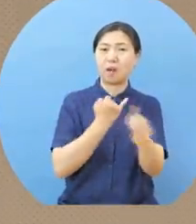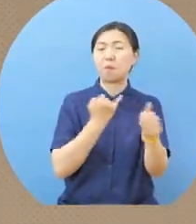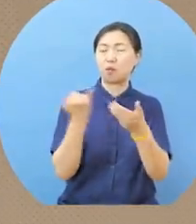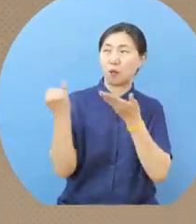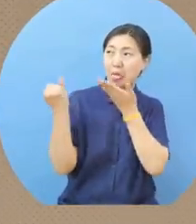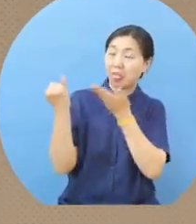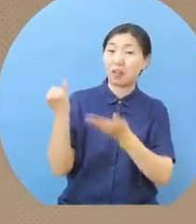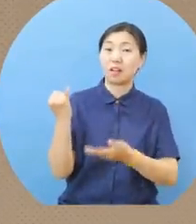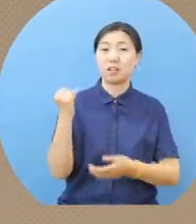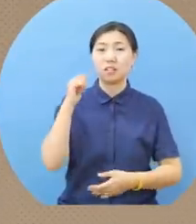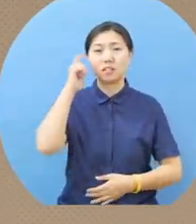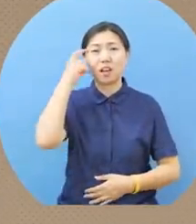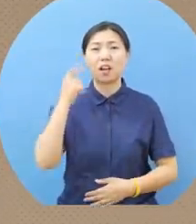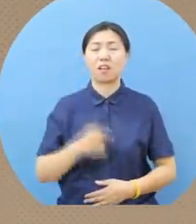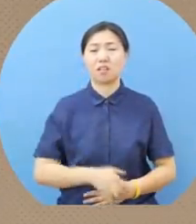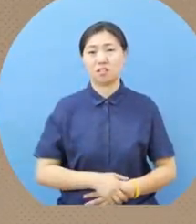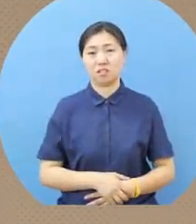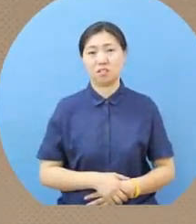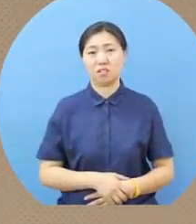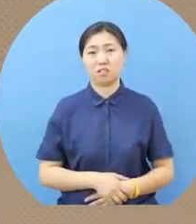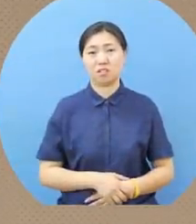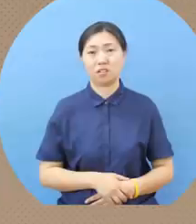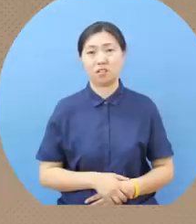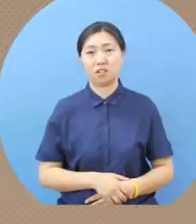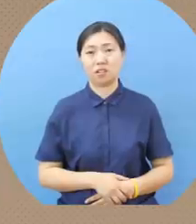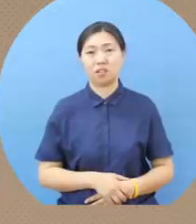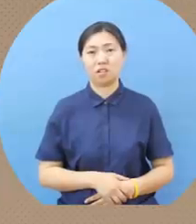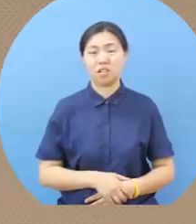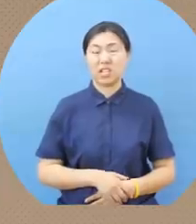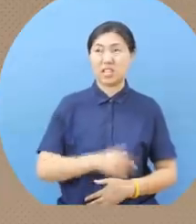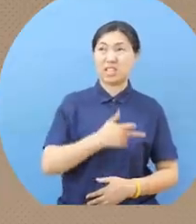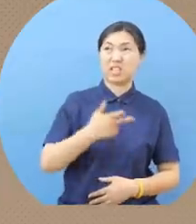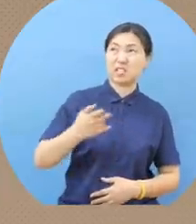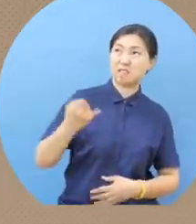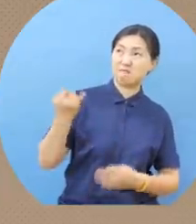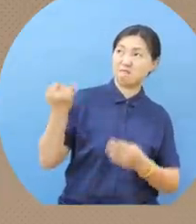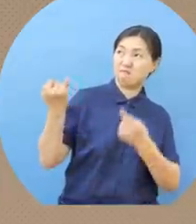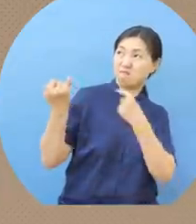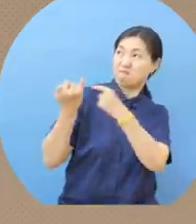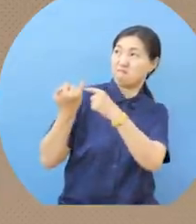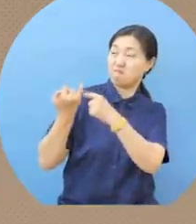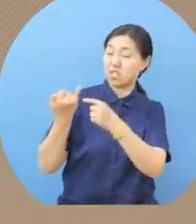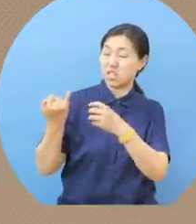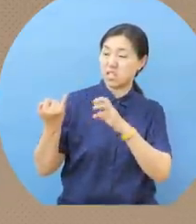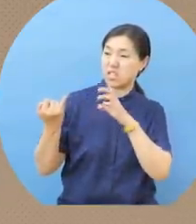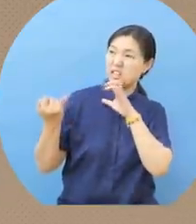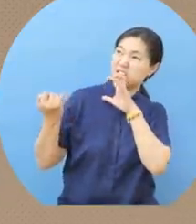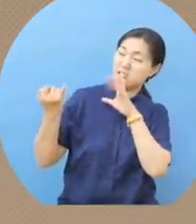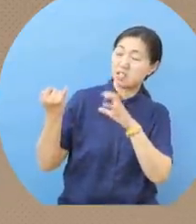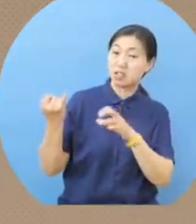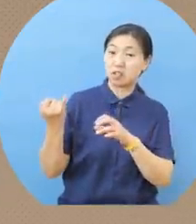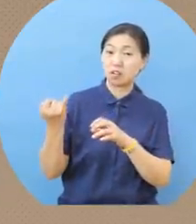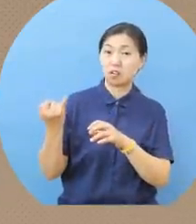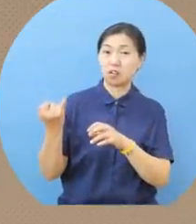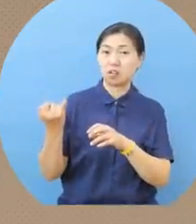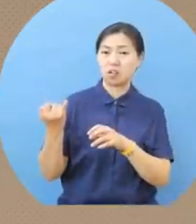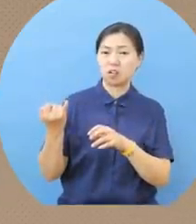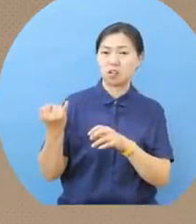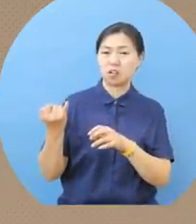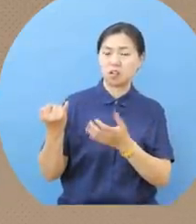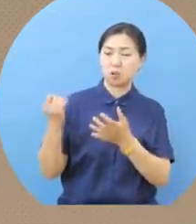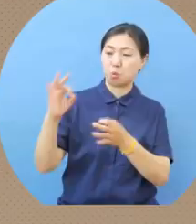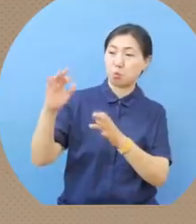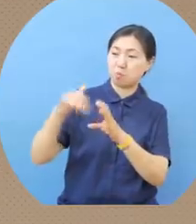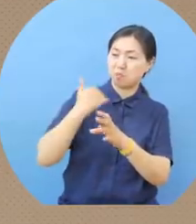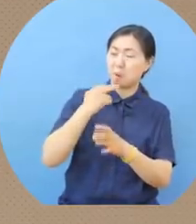보고 어 동생 저 뭐 아들 도자기를 만마 해보고 큰소리치고 달 도자기를 만 말 보고 또 난 버린다고